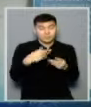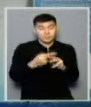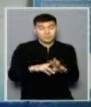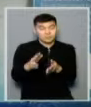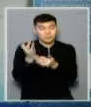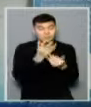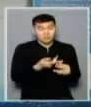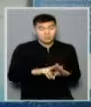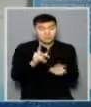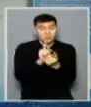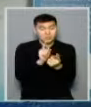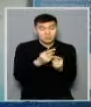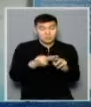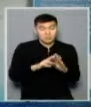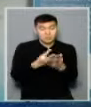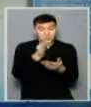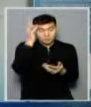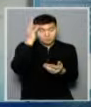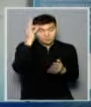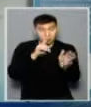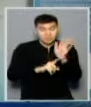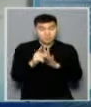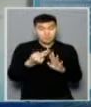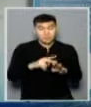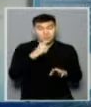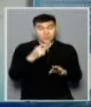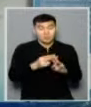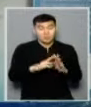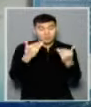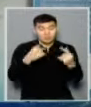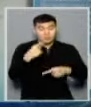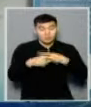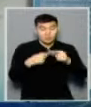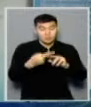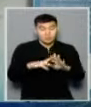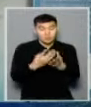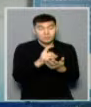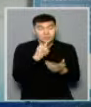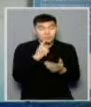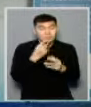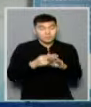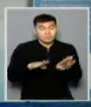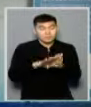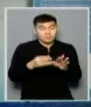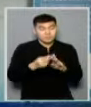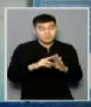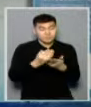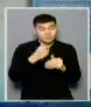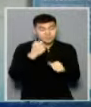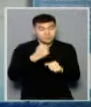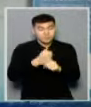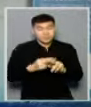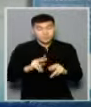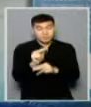шақырылып, естеліктерін айтып жатыр. Бұның өзі кейінгі ұрпаққа, жастарға патриотизм рухында